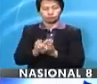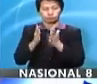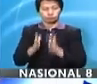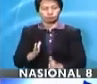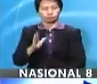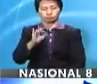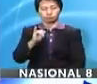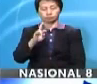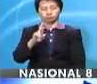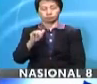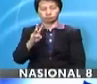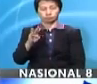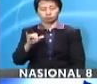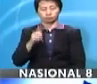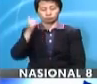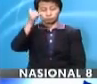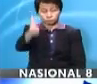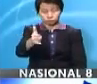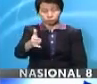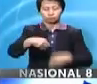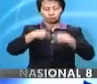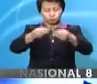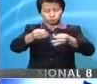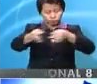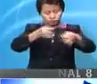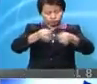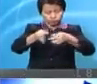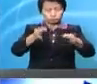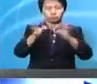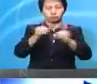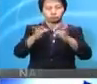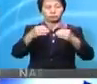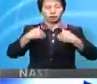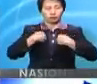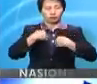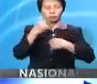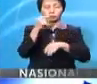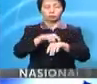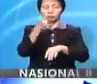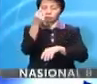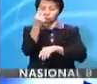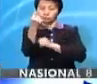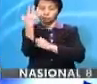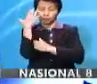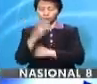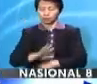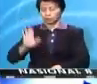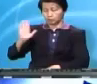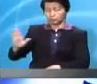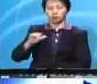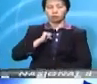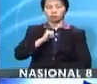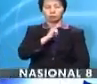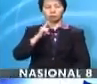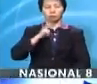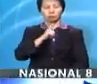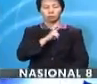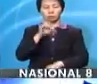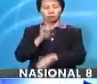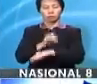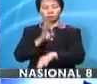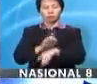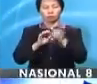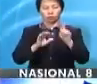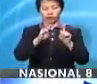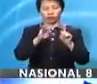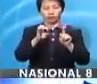Seriga Abdullah antara yang hadir bagi memberi penjelasan dalam mesyuarat yang berlangsung pukul 11 pagi. Beliau merupakan anggota Lembaga Penasihat